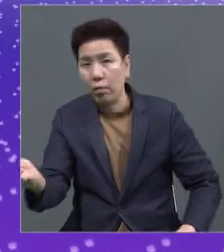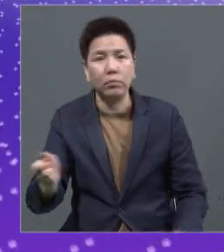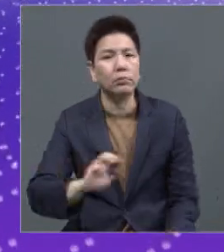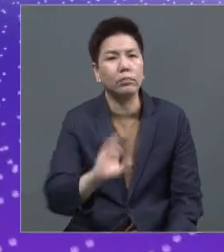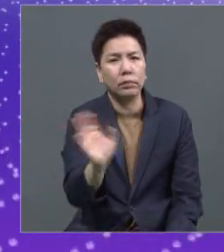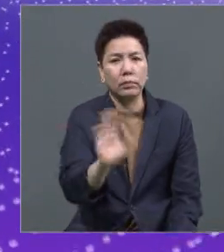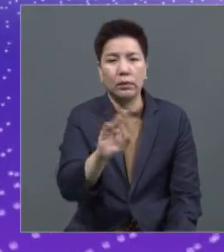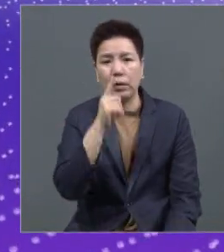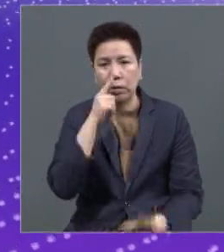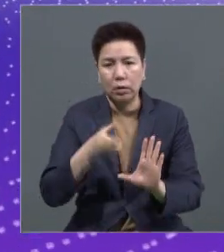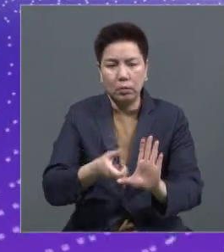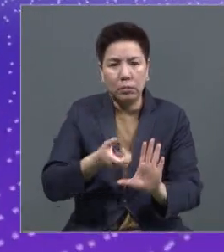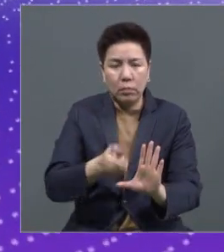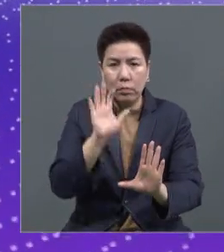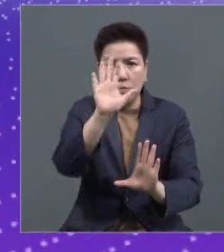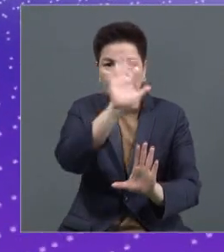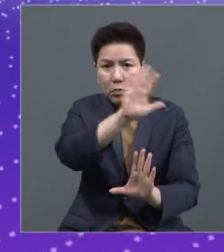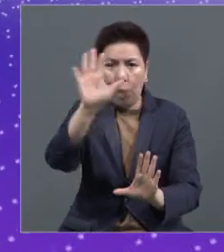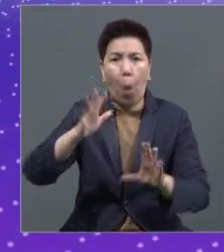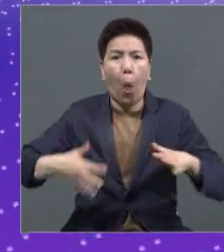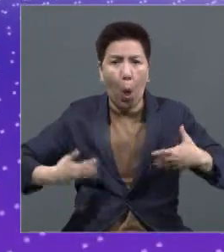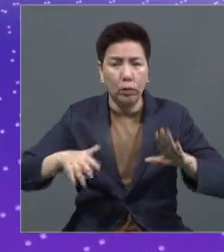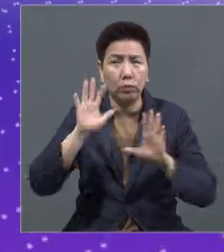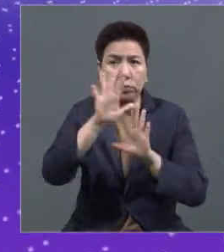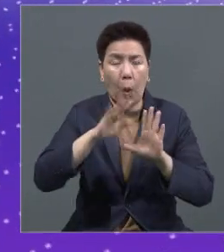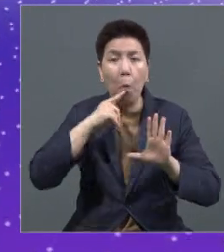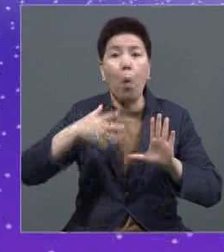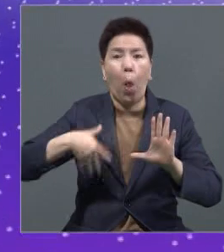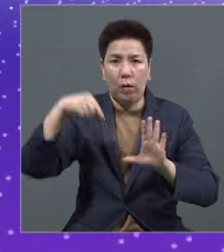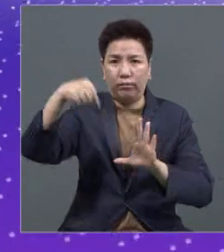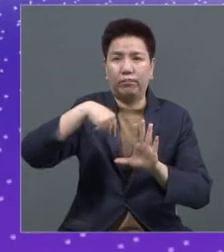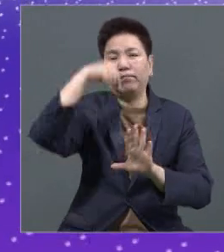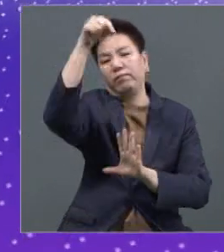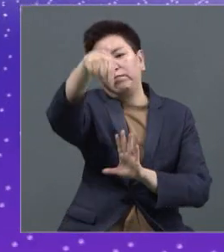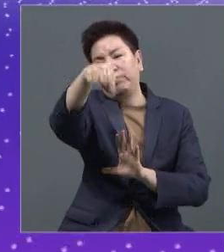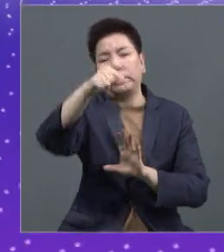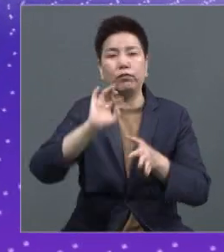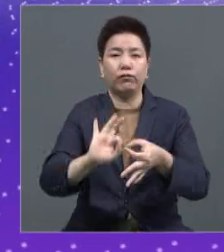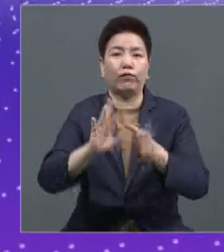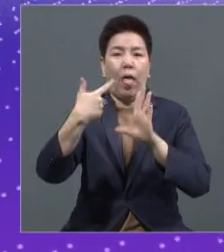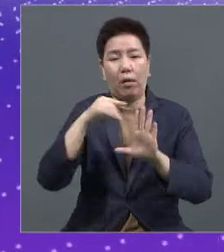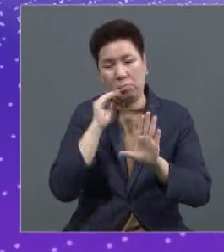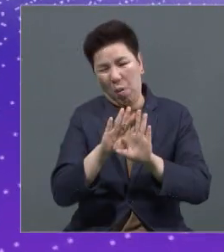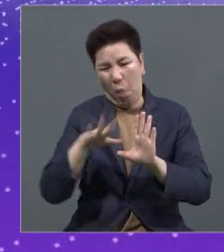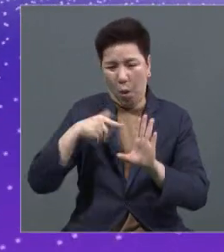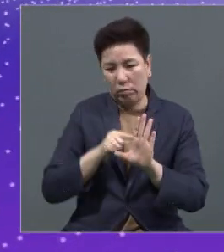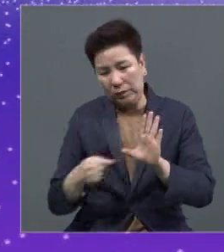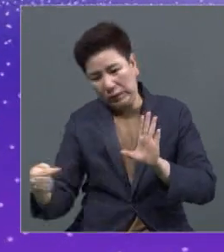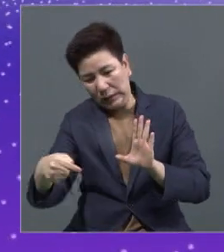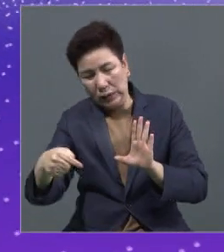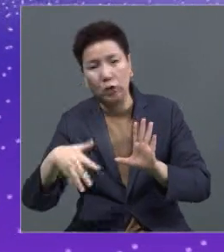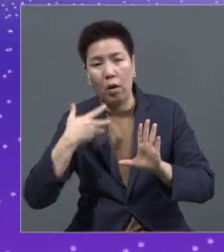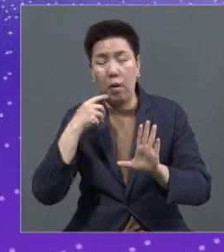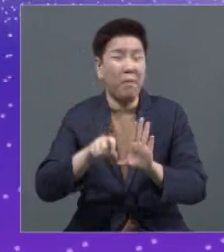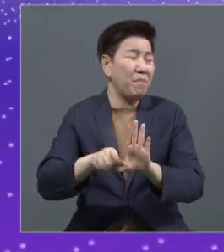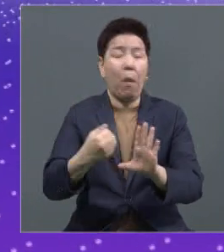ประตูจับประตูดูก่อนว่ามันร้อนมมันร้อนมั้ยถ้าประตูมันร้อนแสดงว่าอะไรฮะข้างหลังประตูนั้นอาจจะมีไฟไหม้อยู่พอเราเปิด